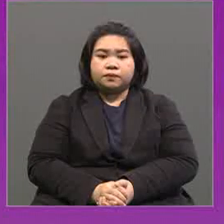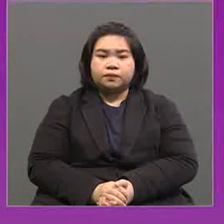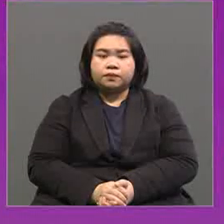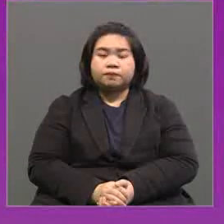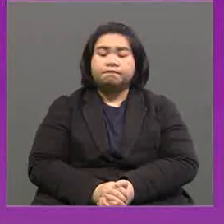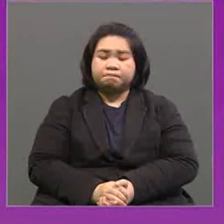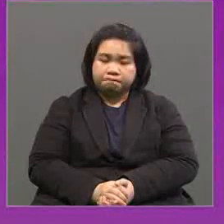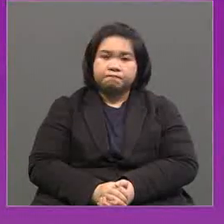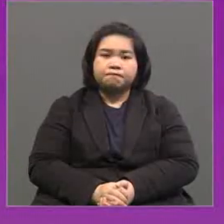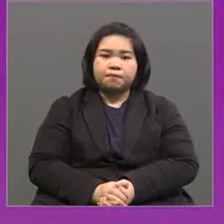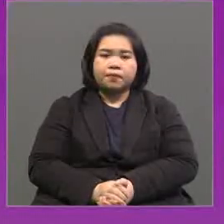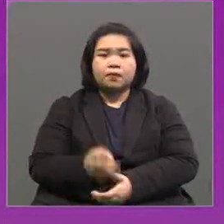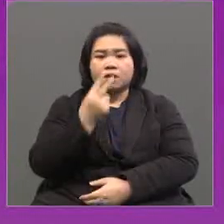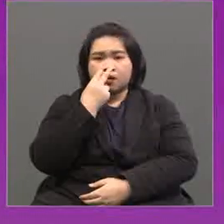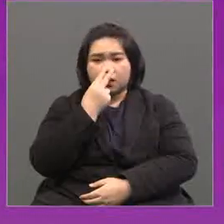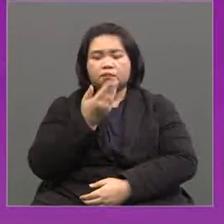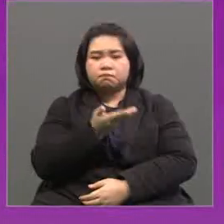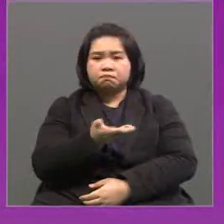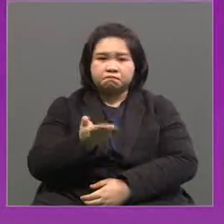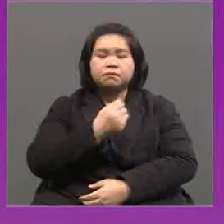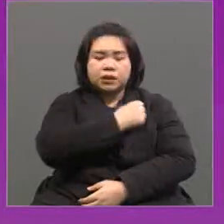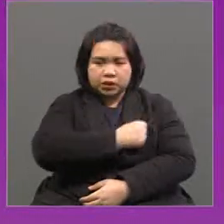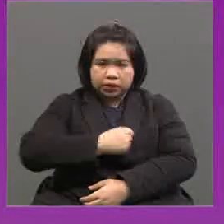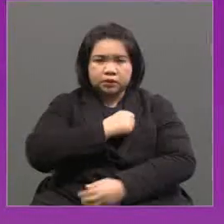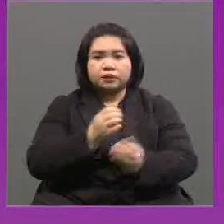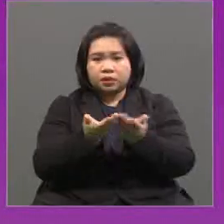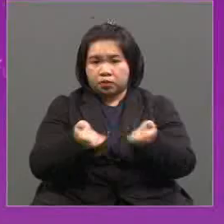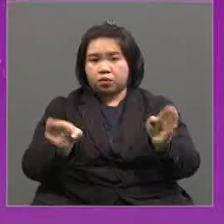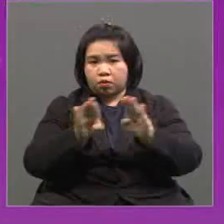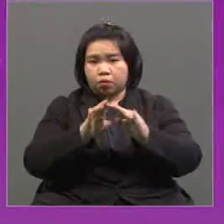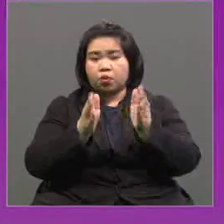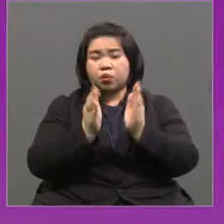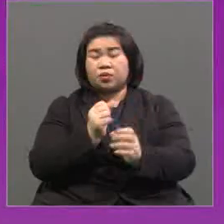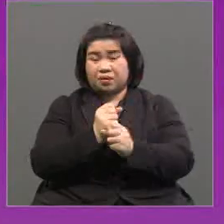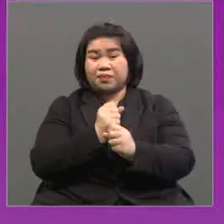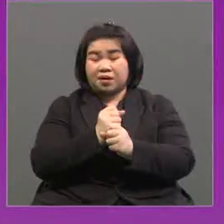ก็เป็นภาพที่ต้องขอแสดงความเสียใจกับครอบครัวของแรงงานที่เสียชีวิตอีกครั้งหนึ่งนะครับ